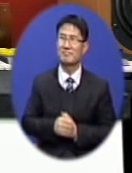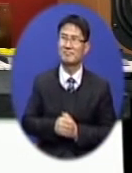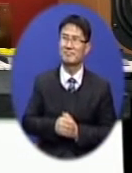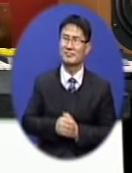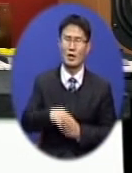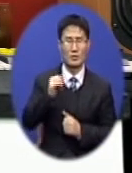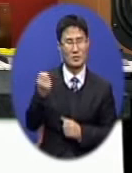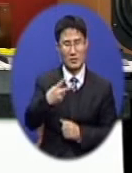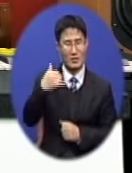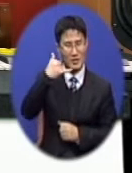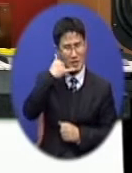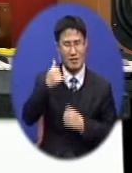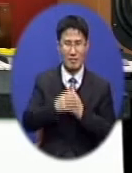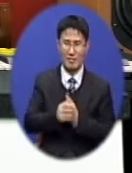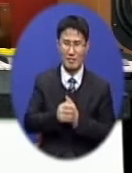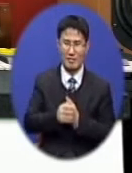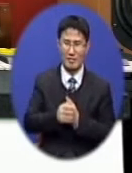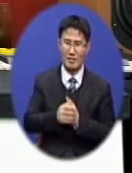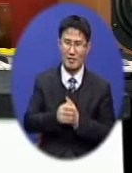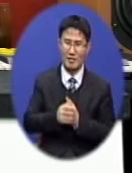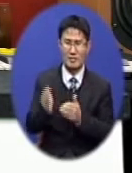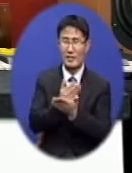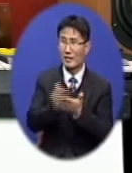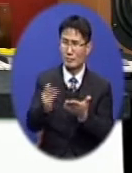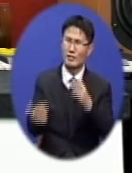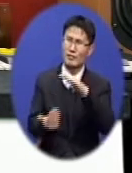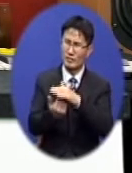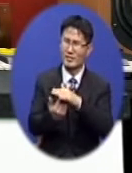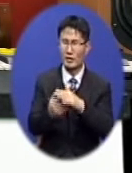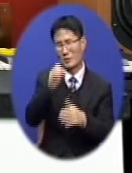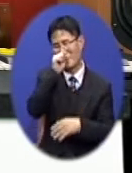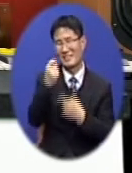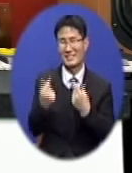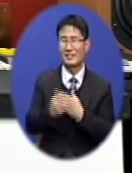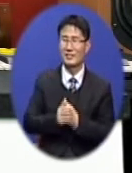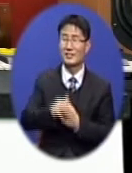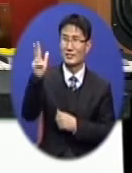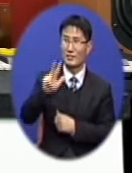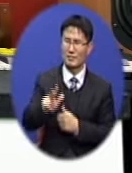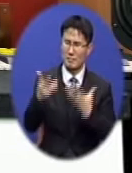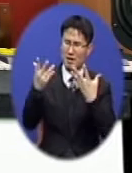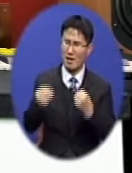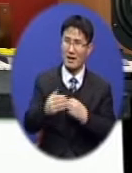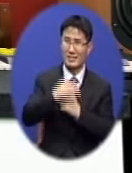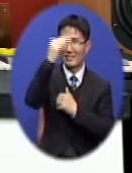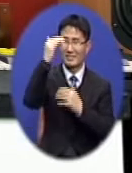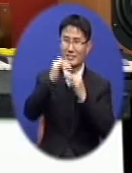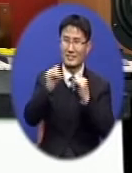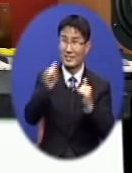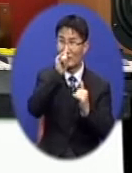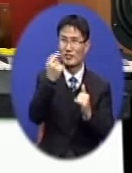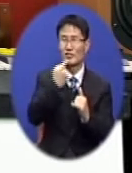그 전화를 통해서 나눔이 이루어진다는 게 네. 좋고 네. 그, 또 전국에서 많은 그 시청자들이 있는 걸로